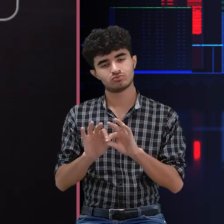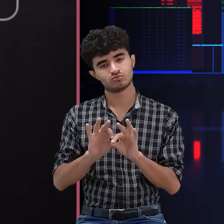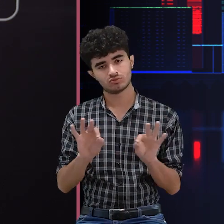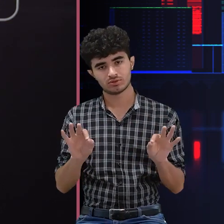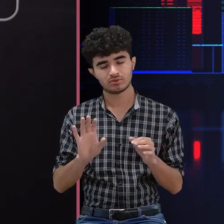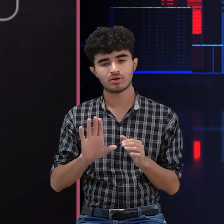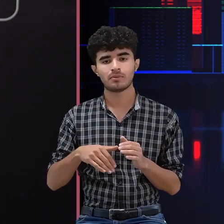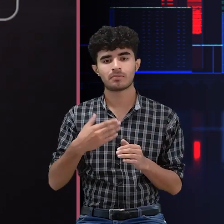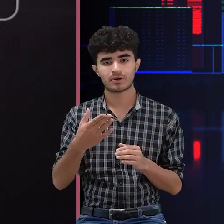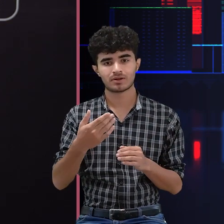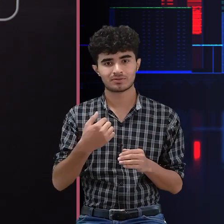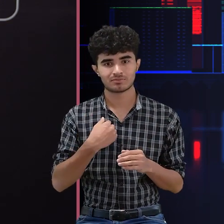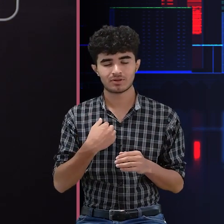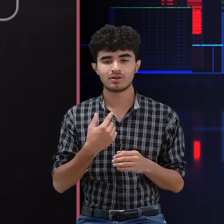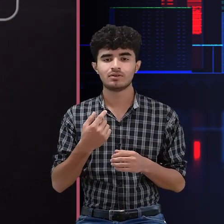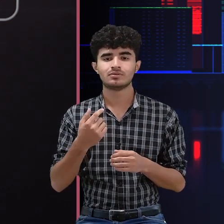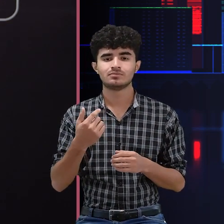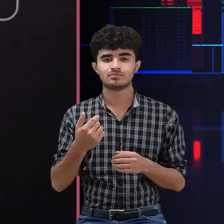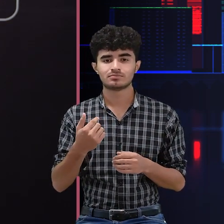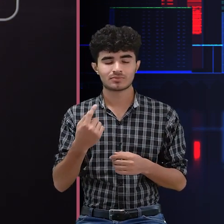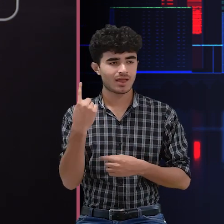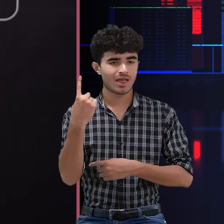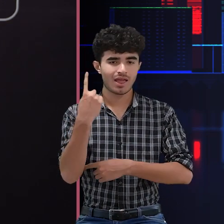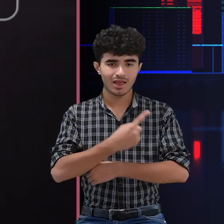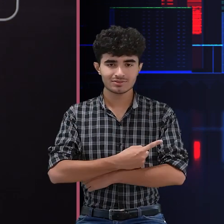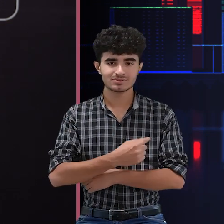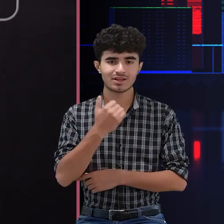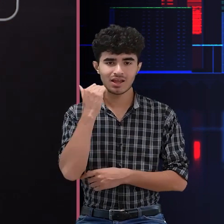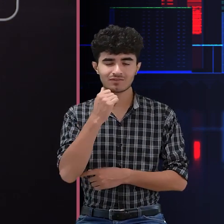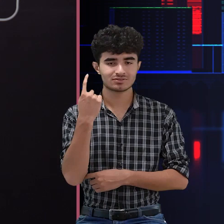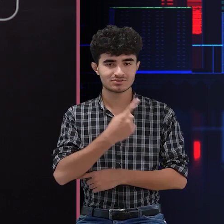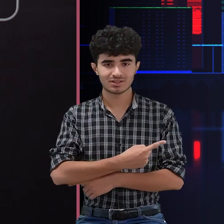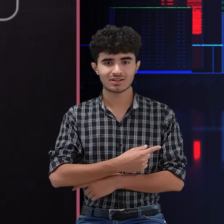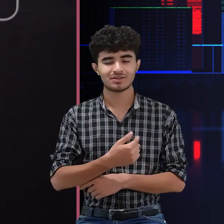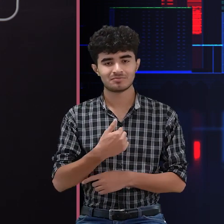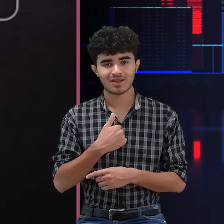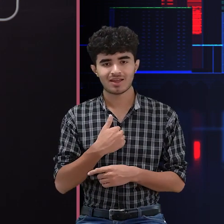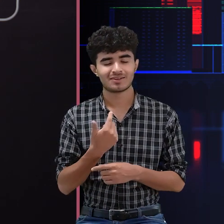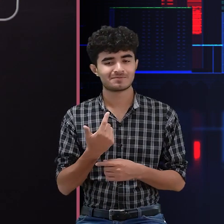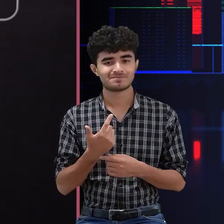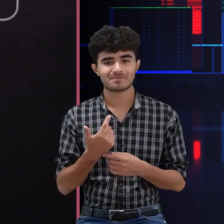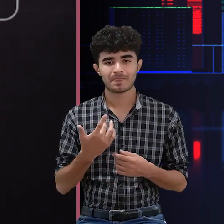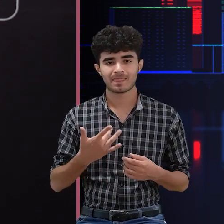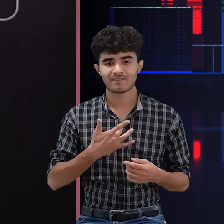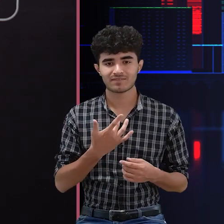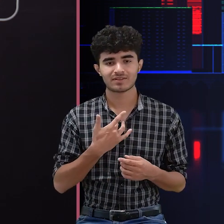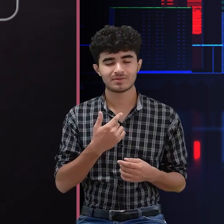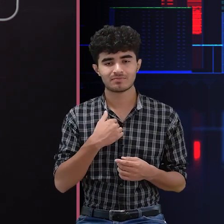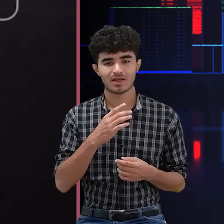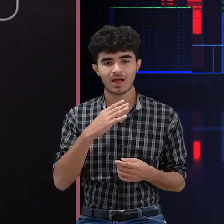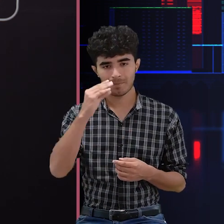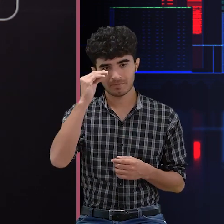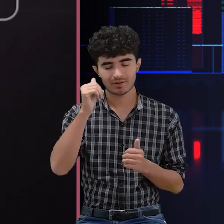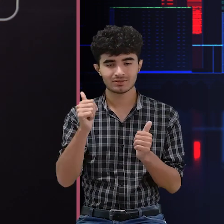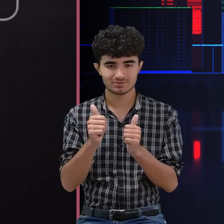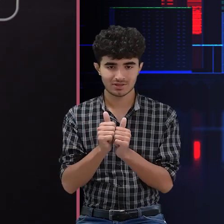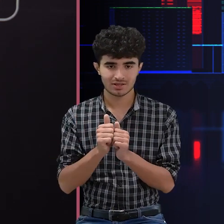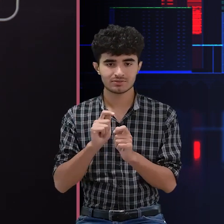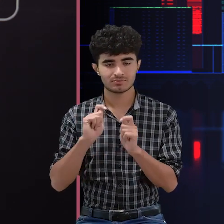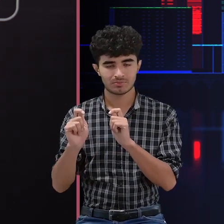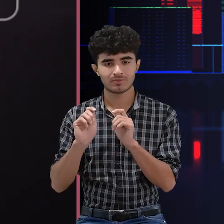تھی. اور پھر آخر کار میں اپنی والدہ کو لے کے لاہور آ